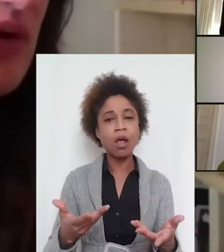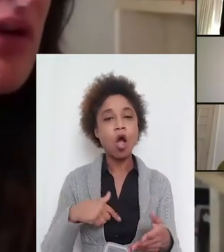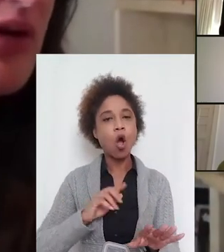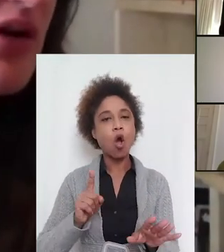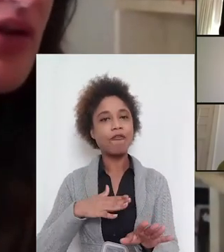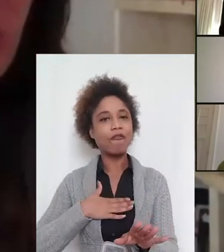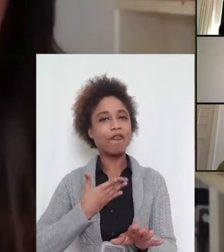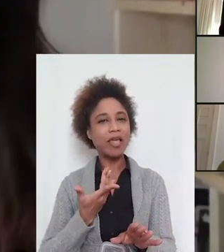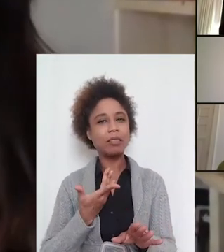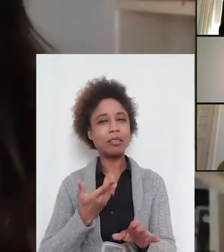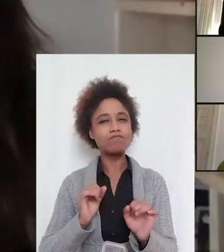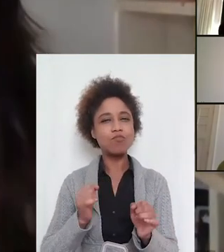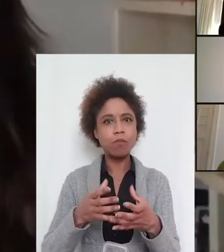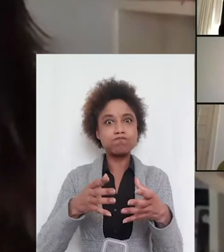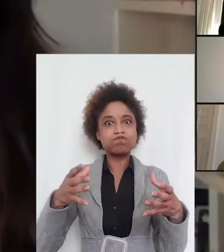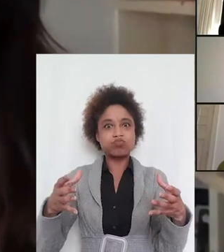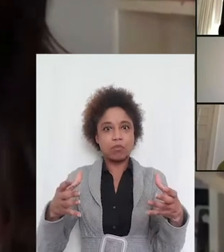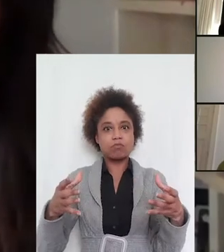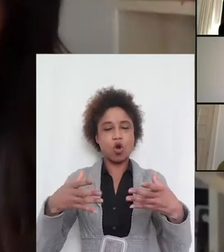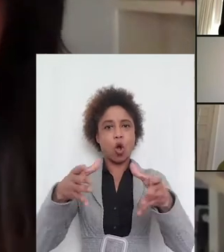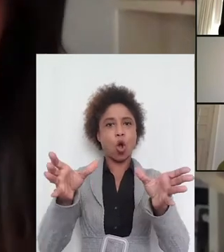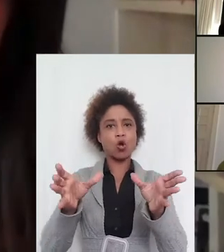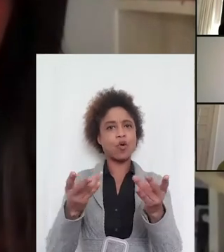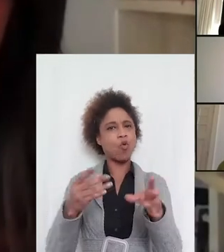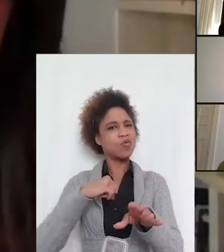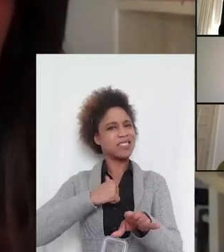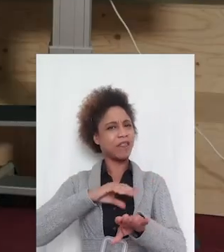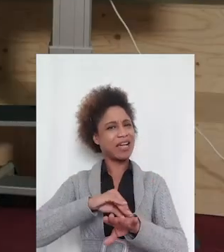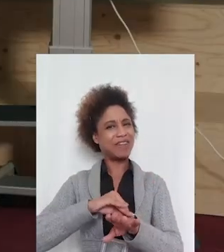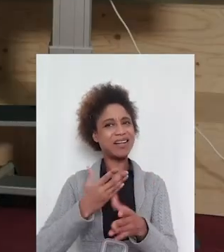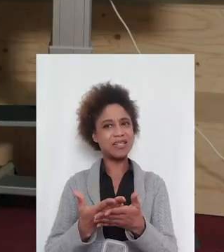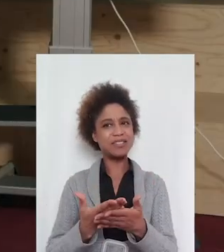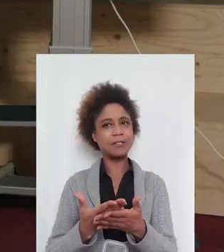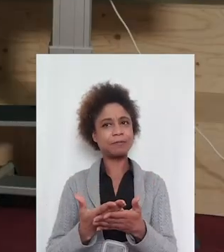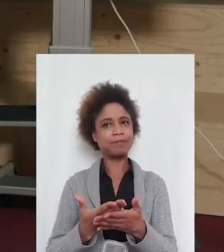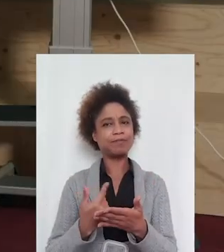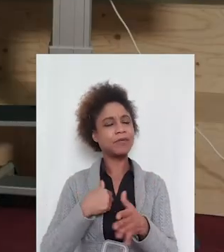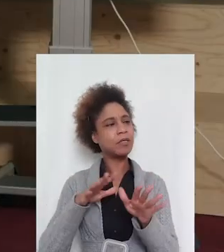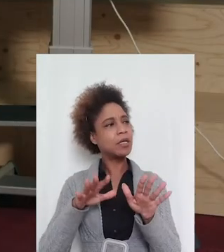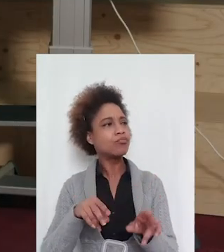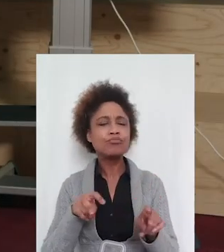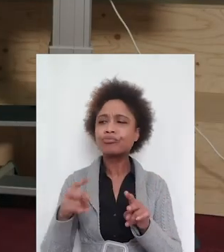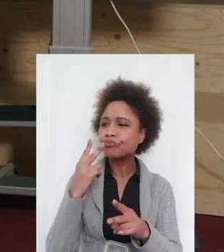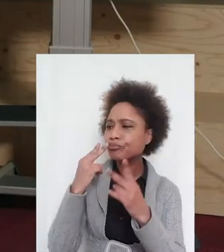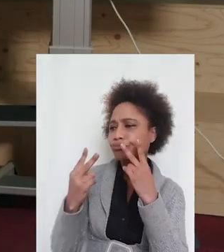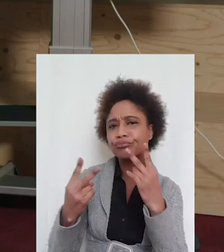vind het moeilijk om in grote groepen te zijn. Hoe ervaar ik dat? En alles gewoon even rustig nalopen en dubbel